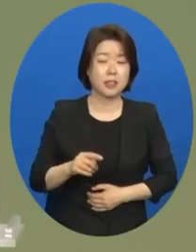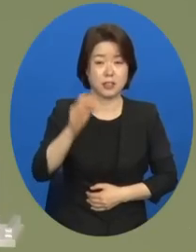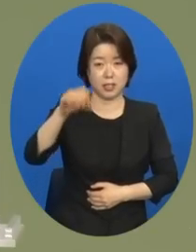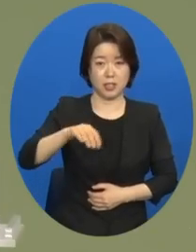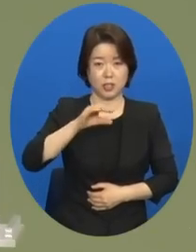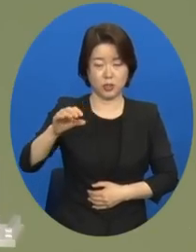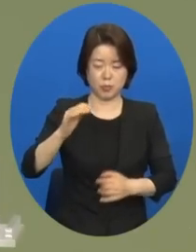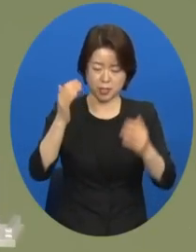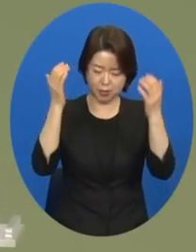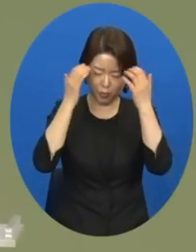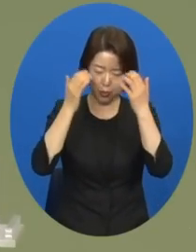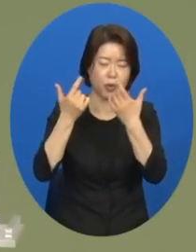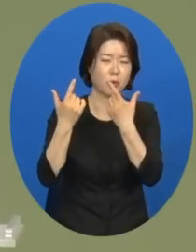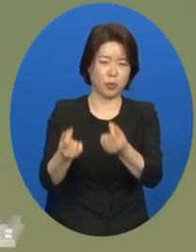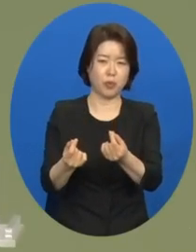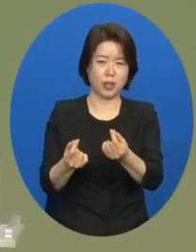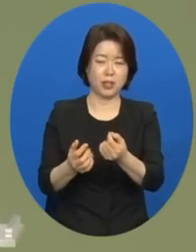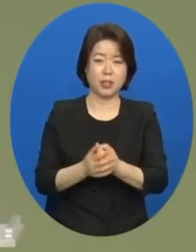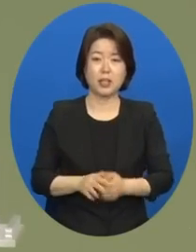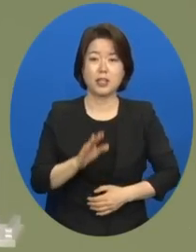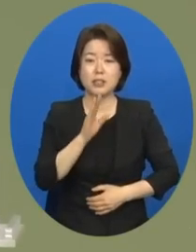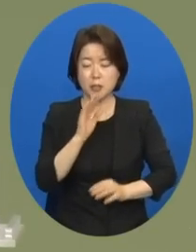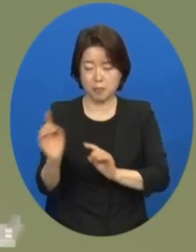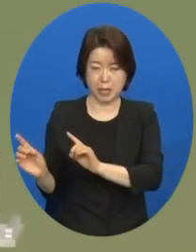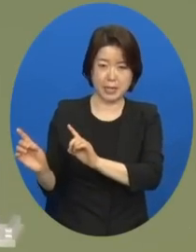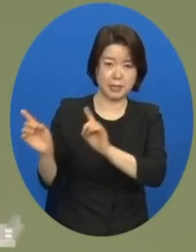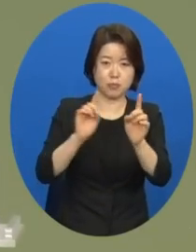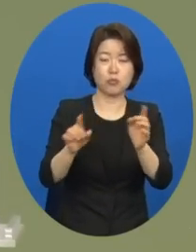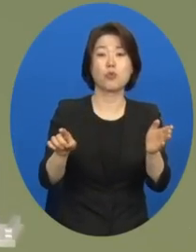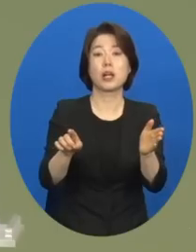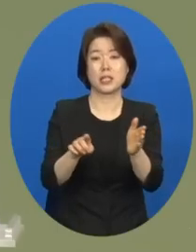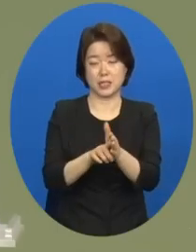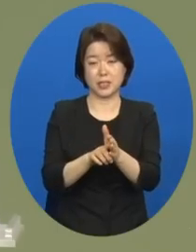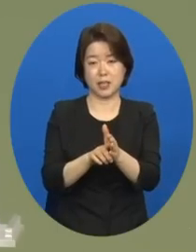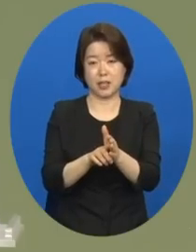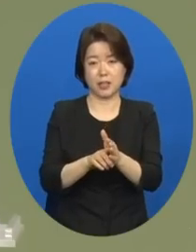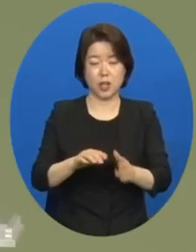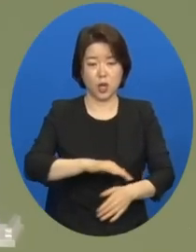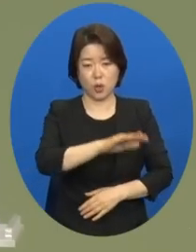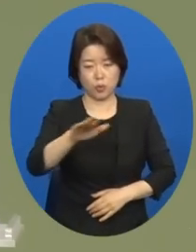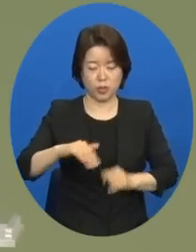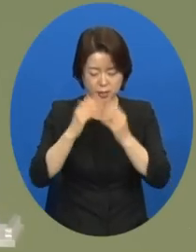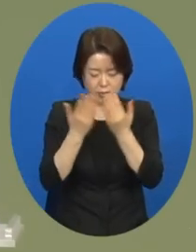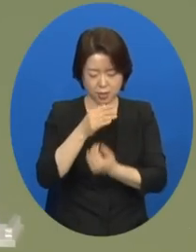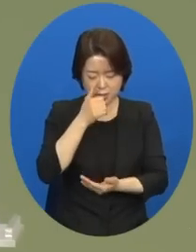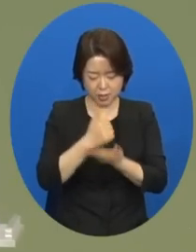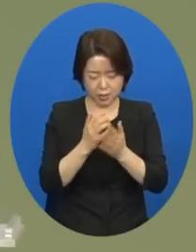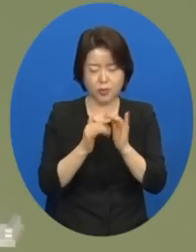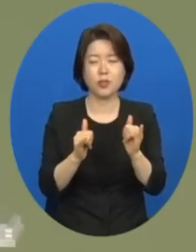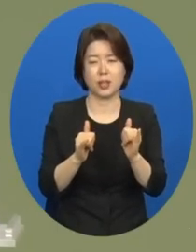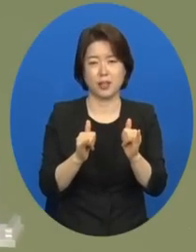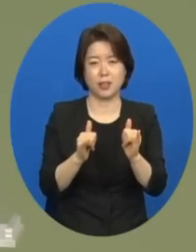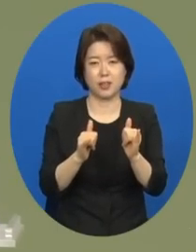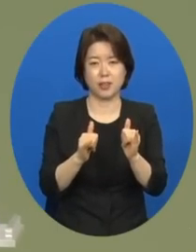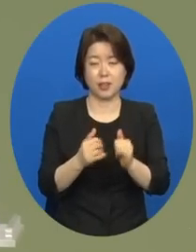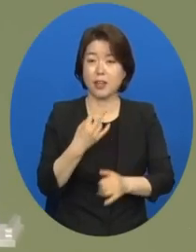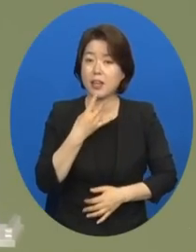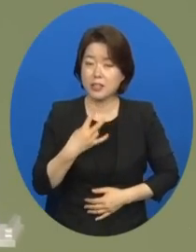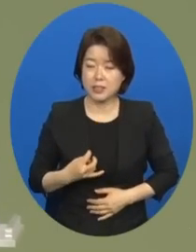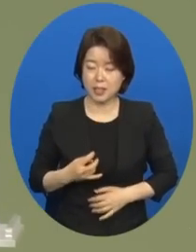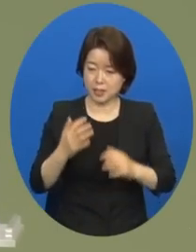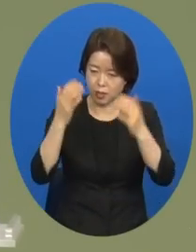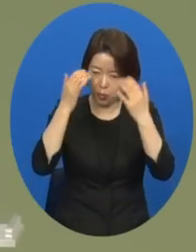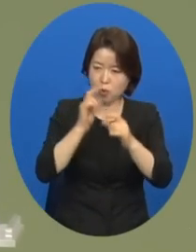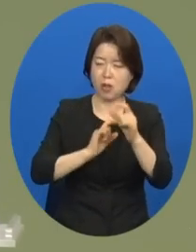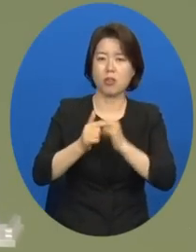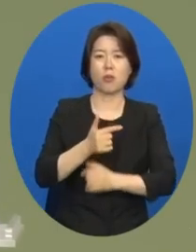십자가의 제품이고 정말 부활 신앙인 거예요 우리가 다 죄인입니다 사라에게 고난이 좀 더